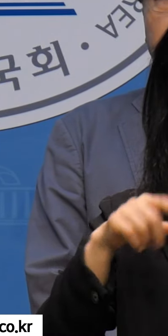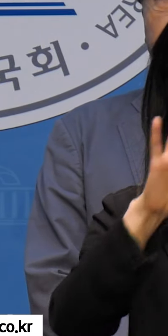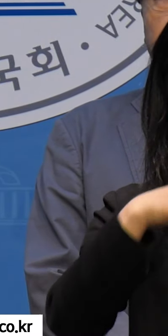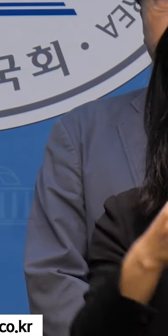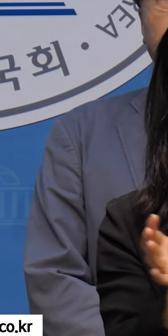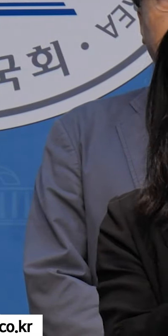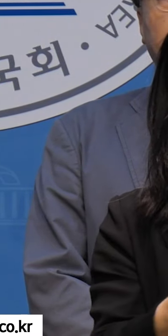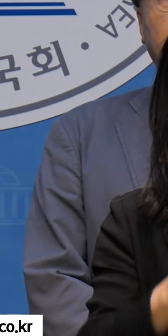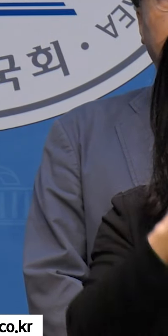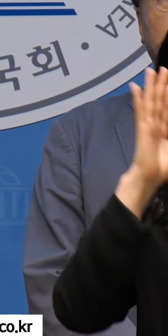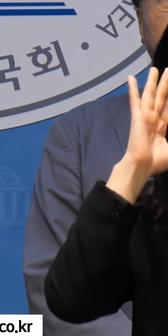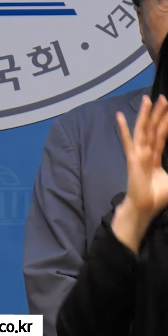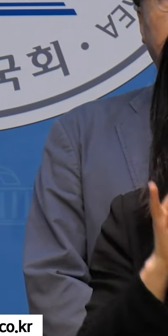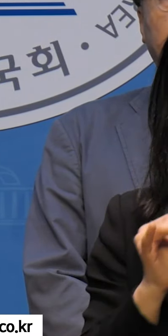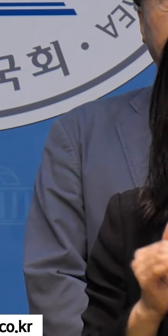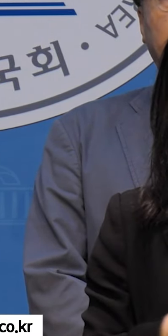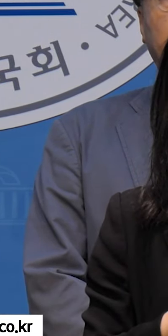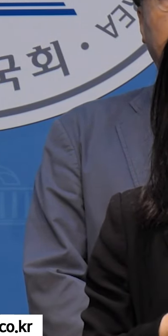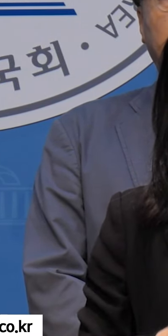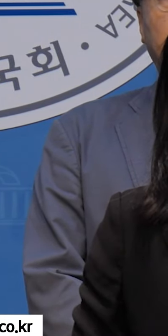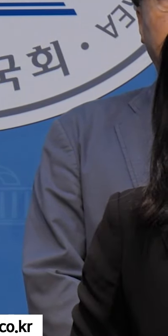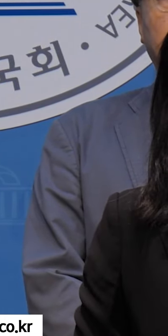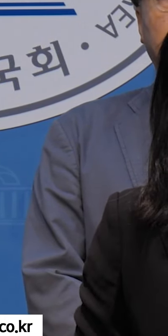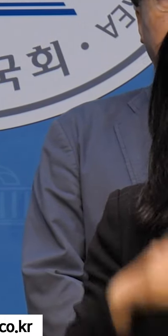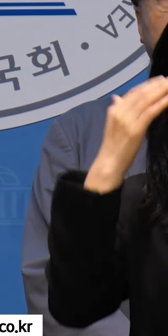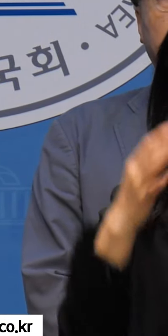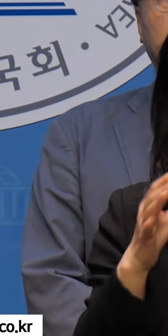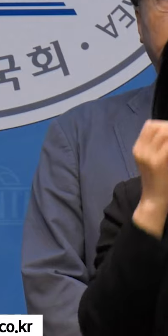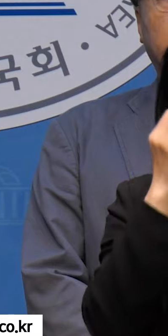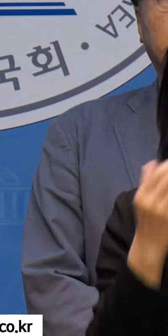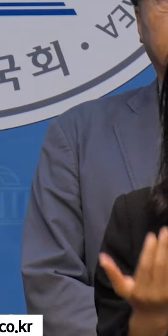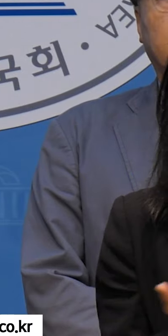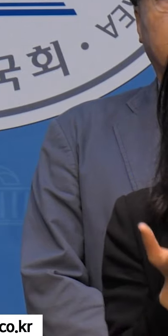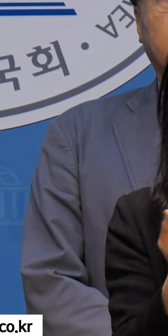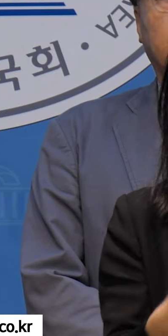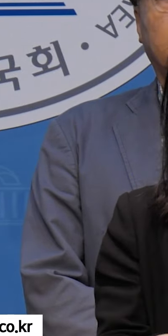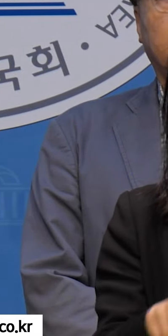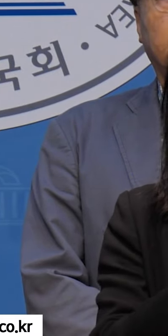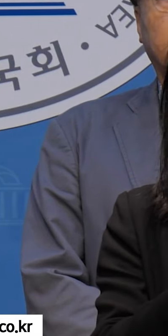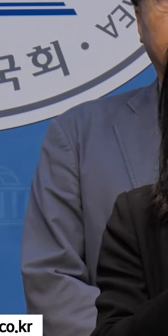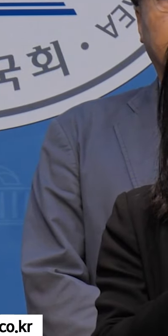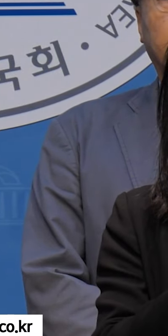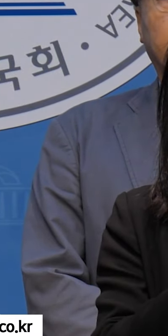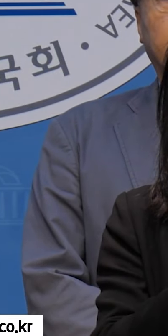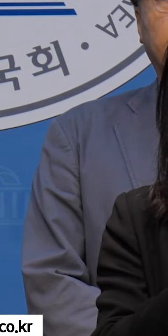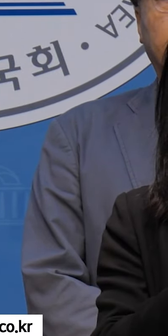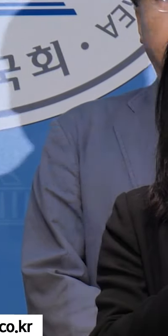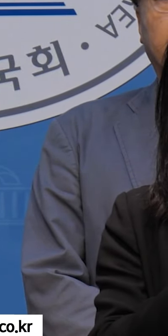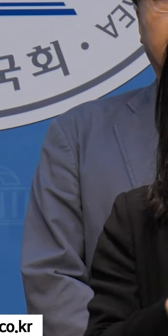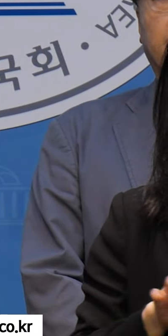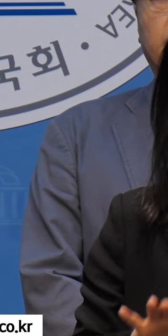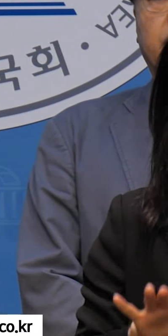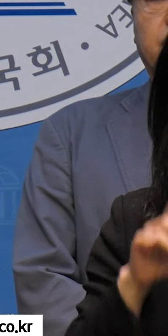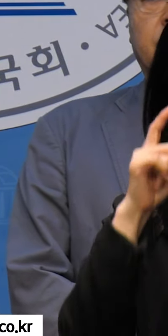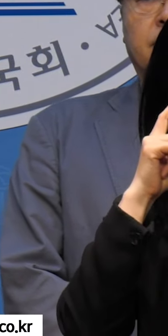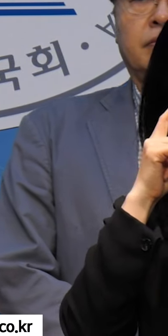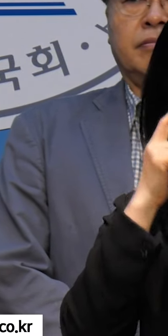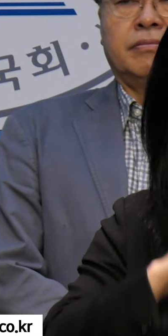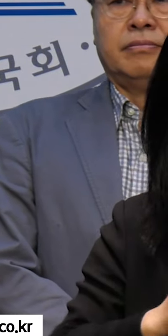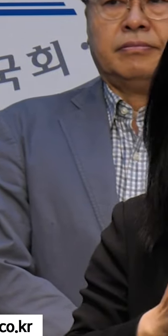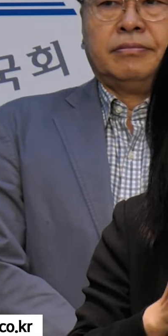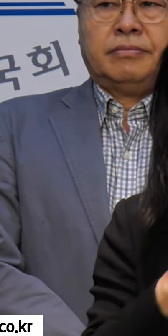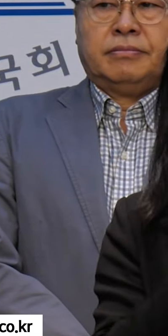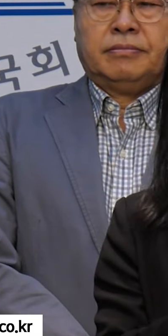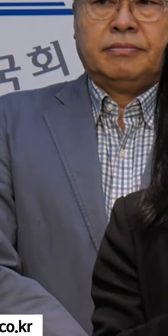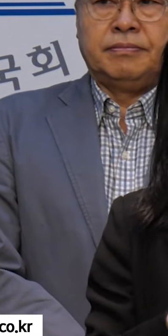있는 상황입니다. 이 정도로 대한민국의 새로운 성장을 위해 가지고 과제를 새롭게 도출하고 있는데